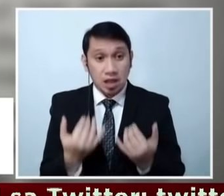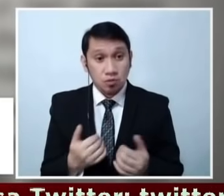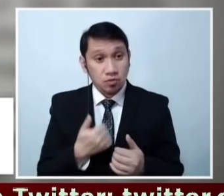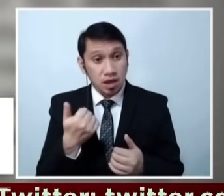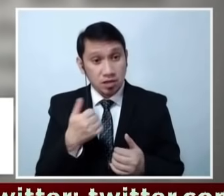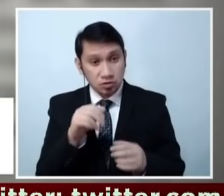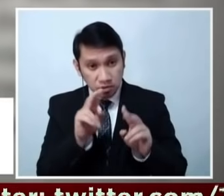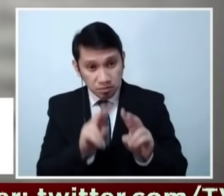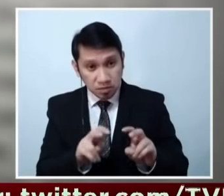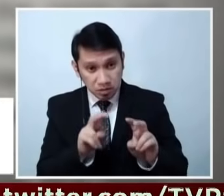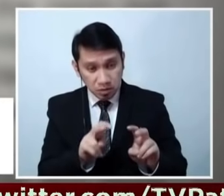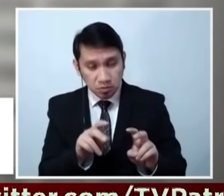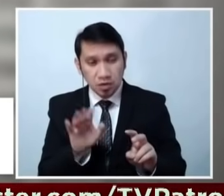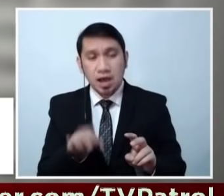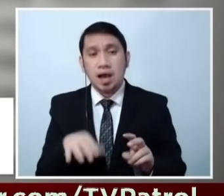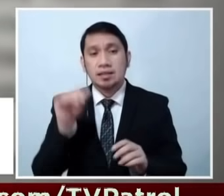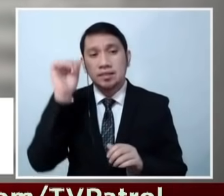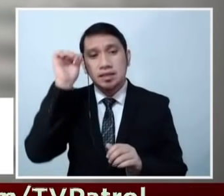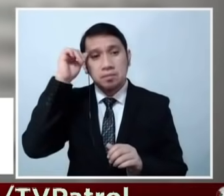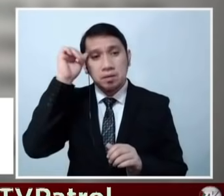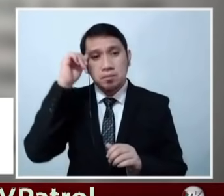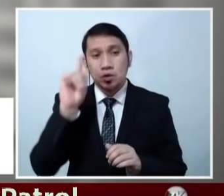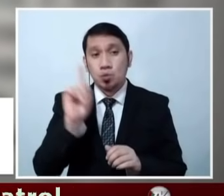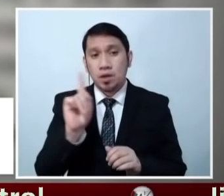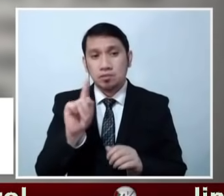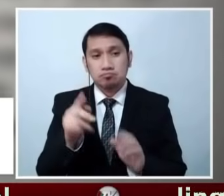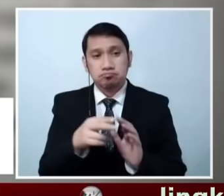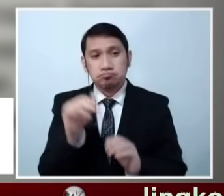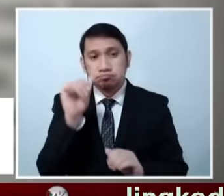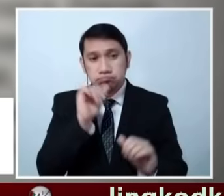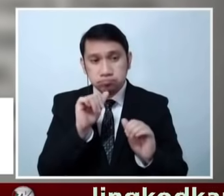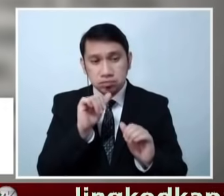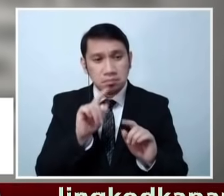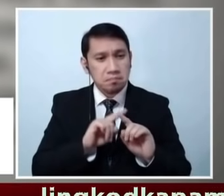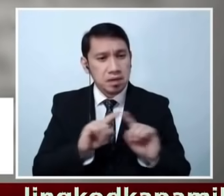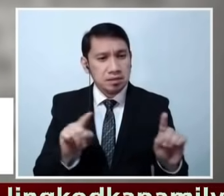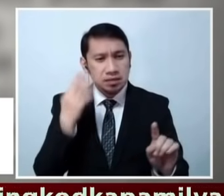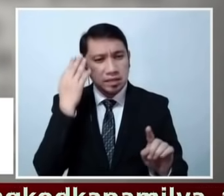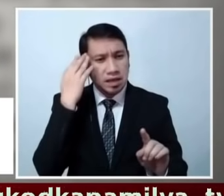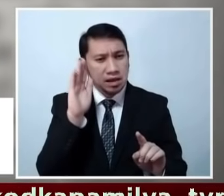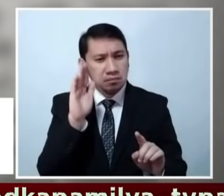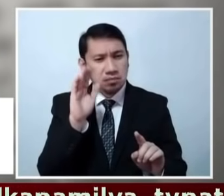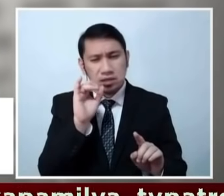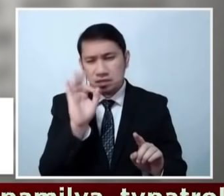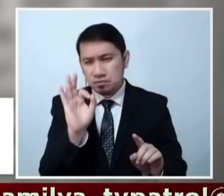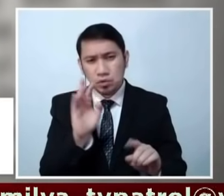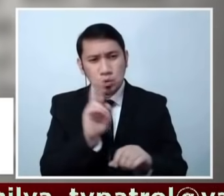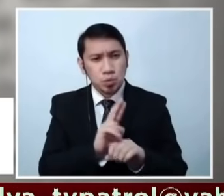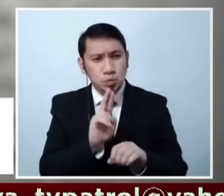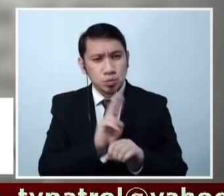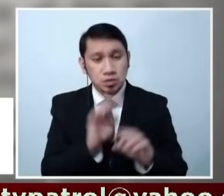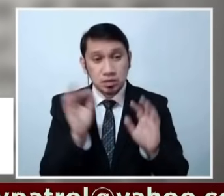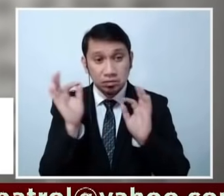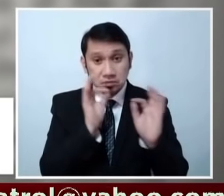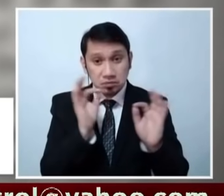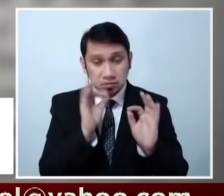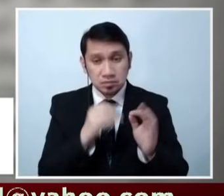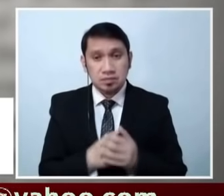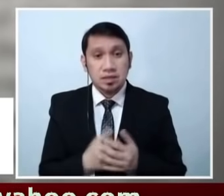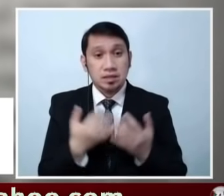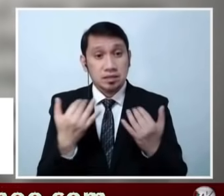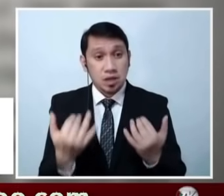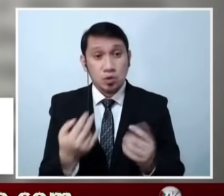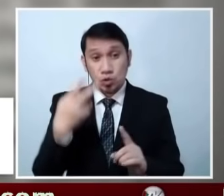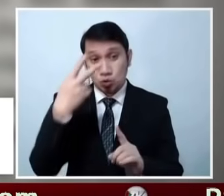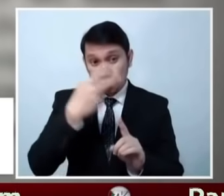naalala niya ang kanilang mga ininom pero hindi niya maalala kung gumamit sila ng droga. Dagdag ni Ongpin, sa 2 buwan nilang